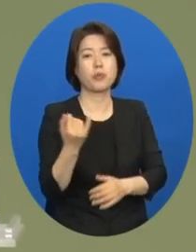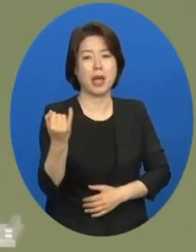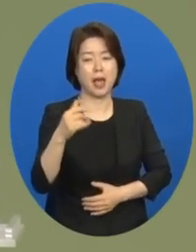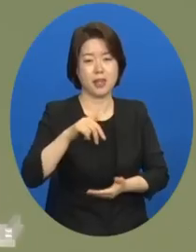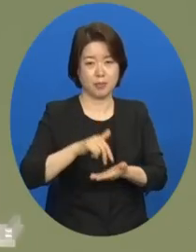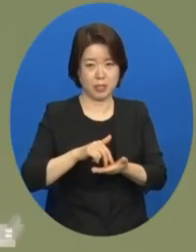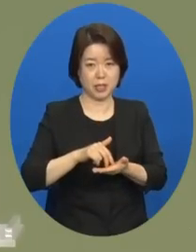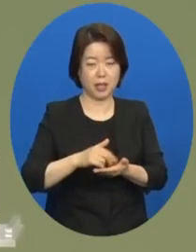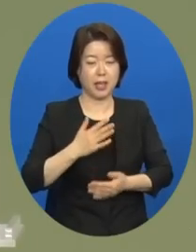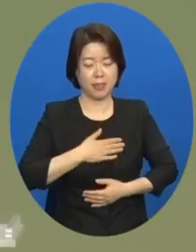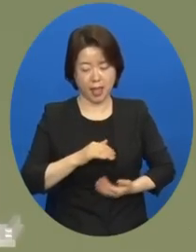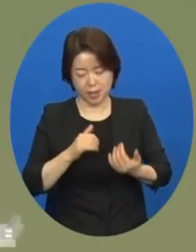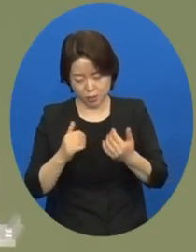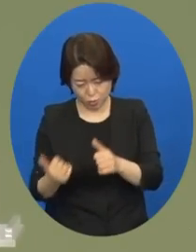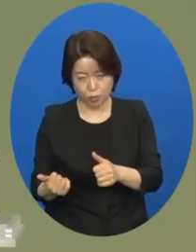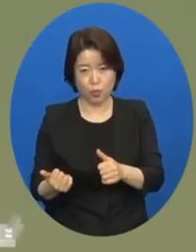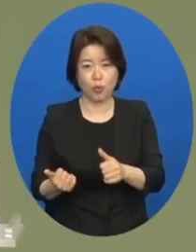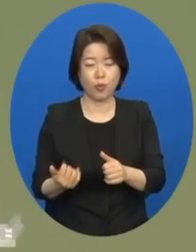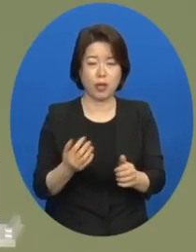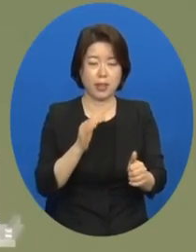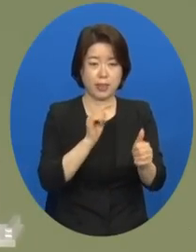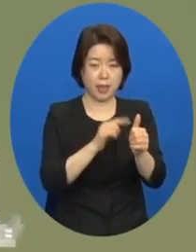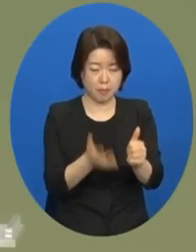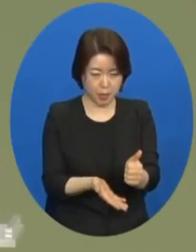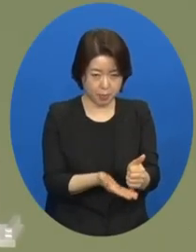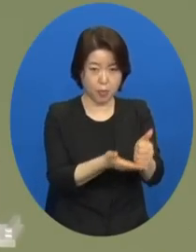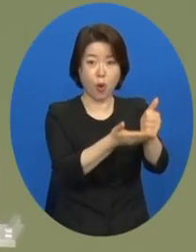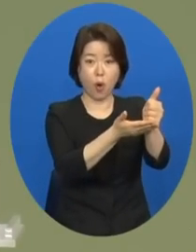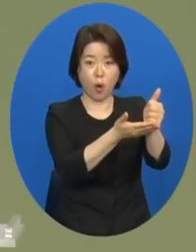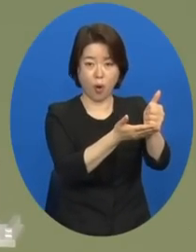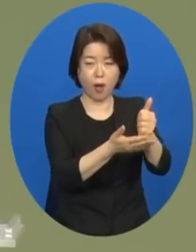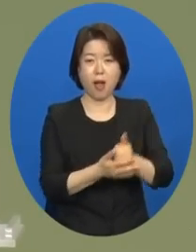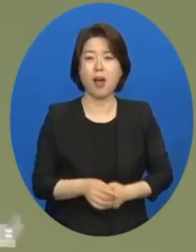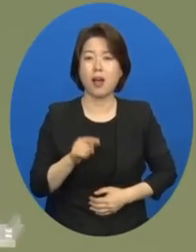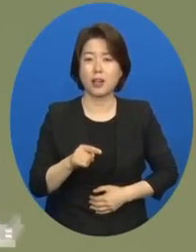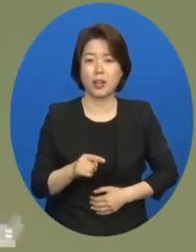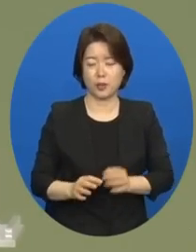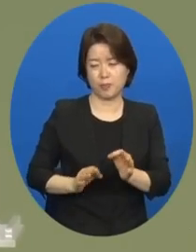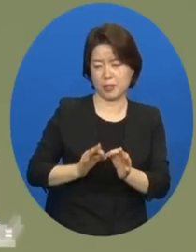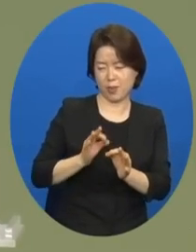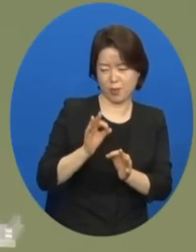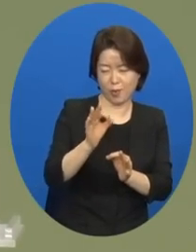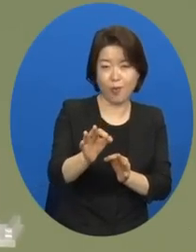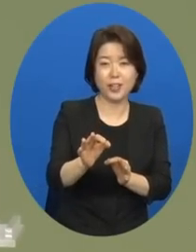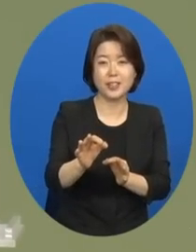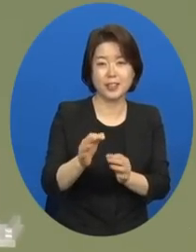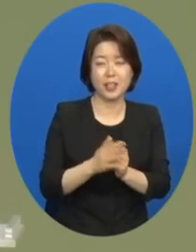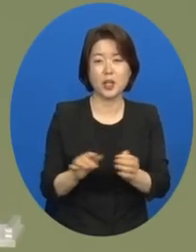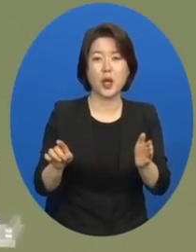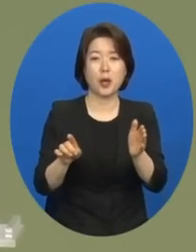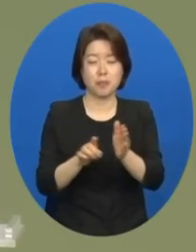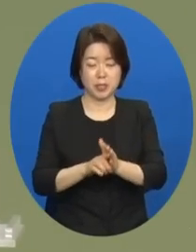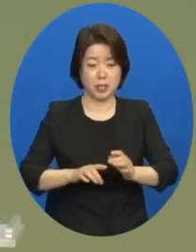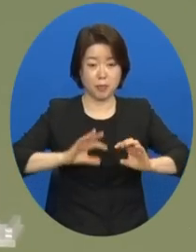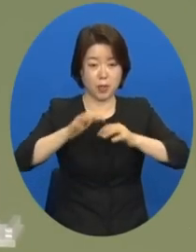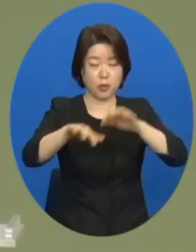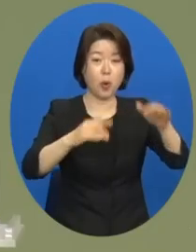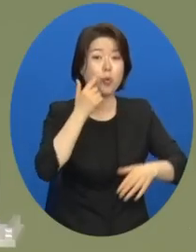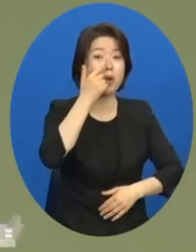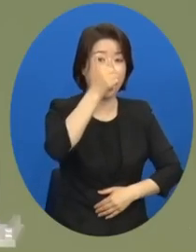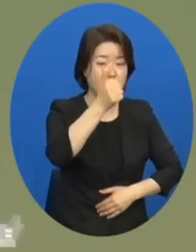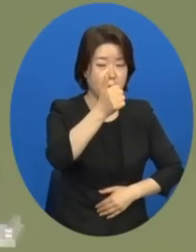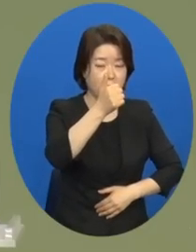자기는 주어지고 남편을 이렇게 올리는 그래서 영원히 믿음의 열국의 아비로